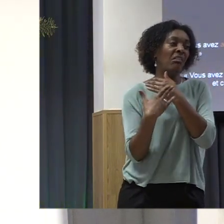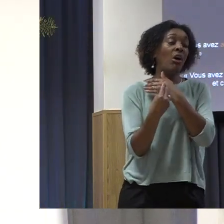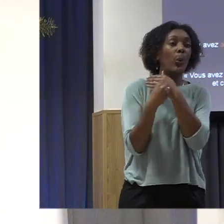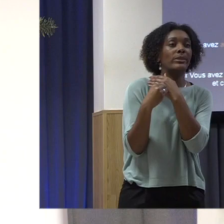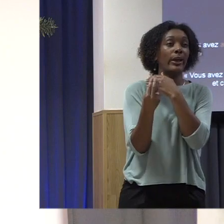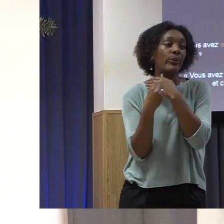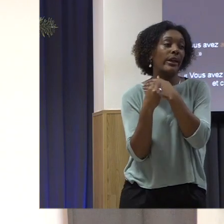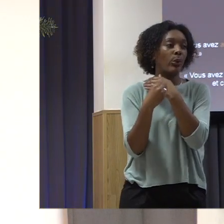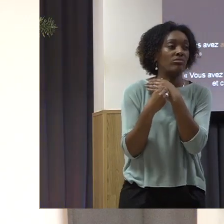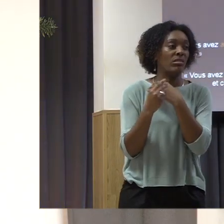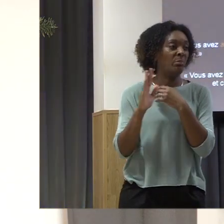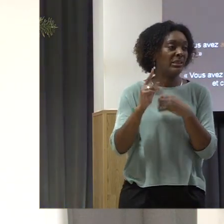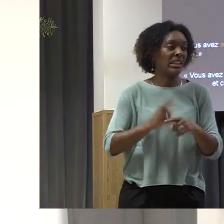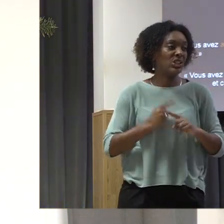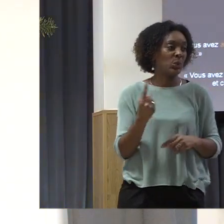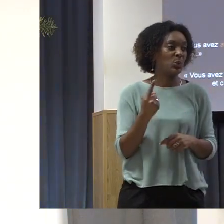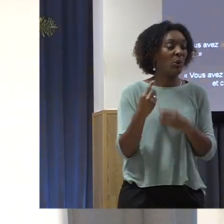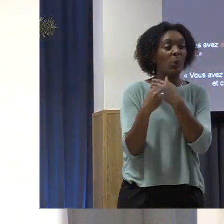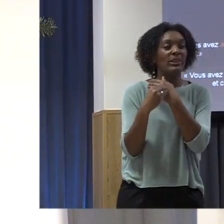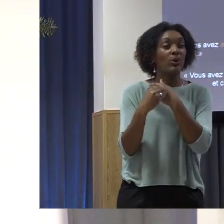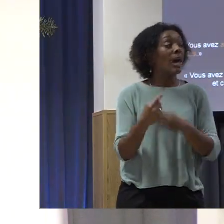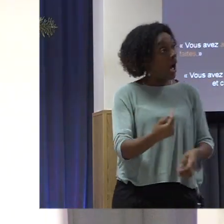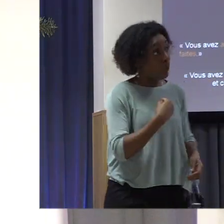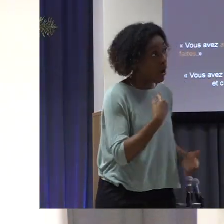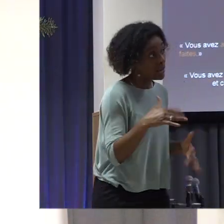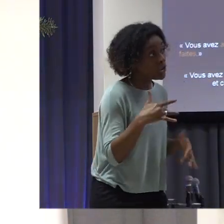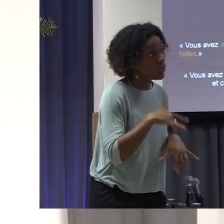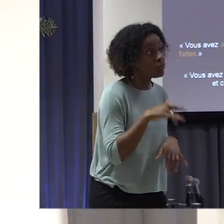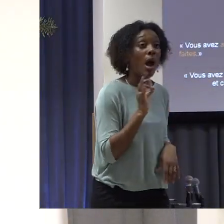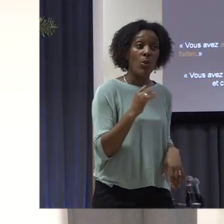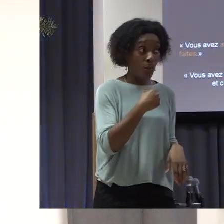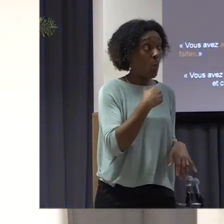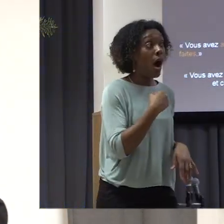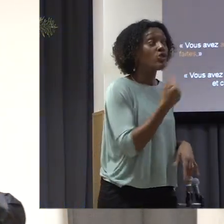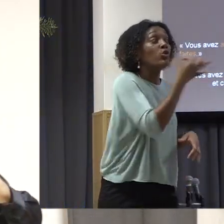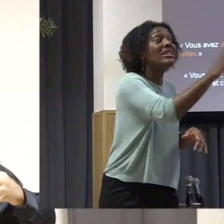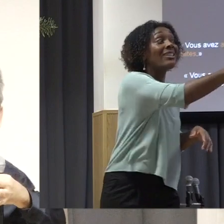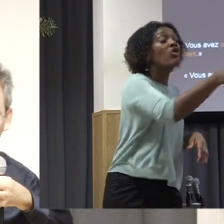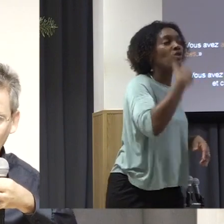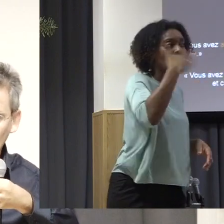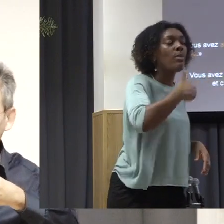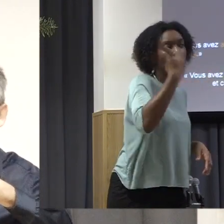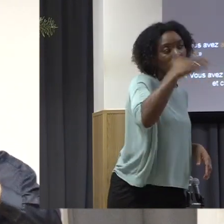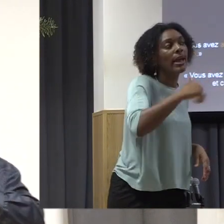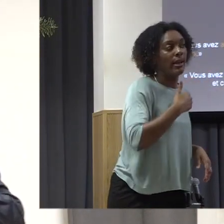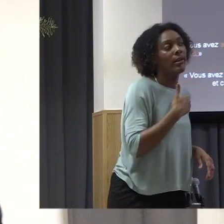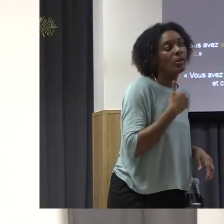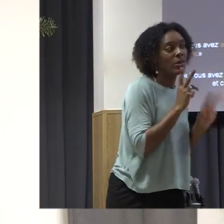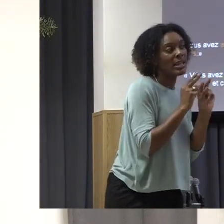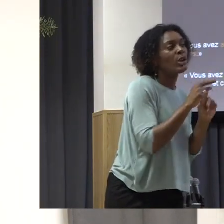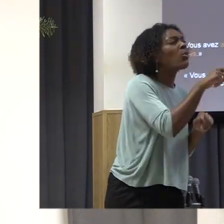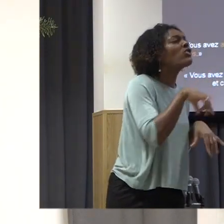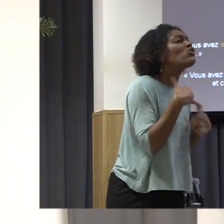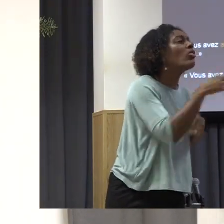ont vécu une expérience il y a quelques années et qui sont des donneurs de leçons. Des donneurs de leçons par rapport à ceux qui sont jeunes